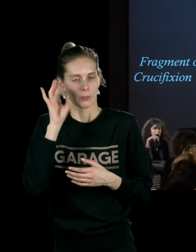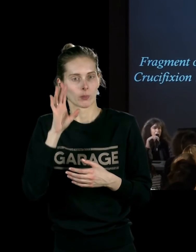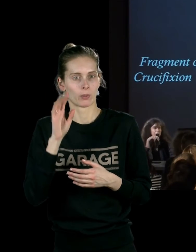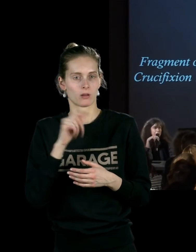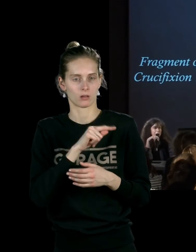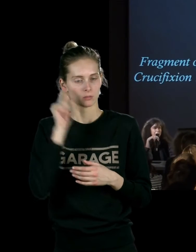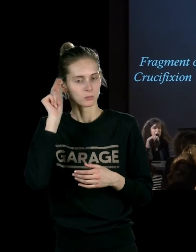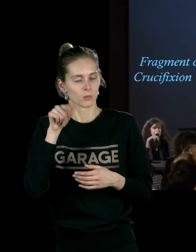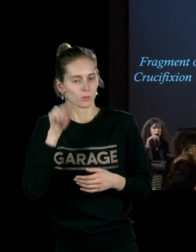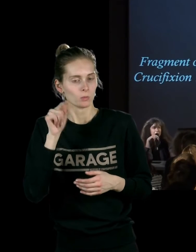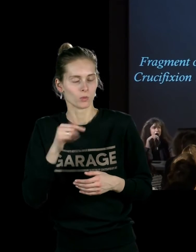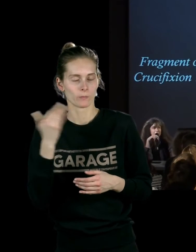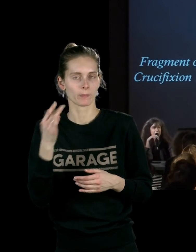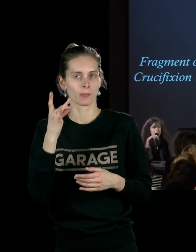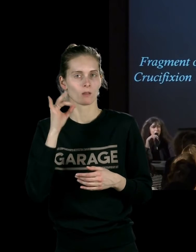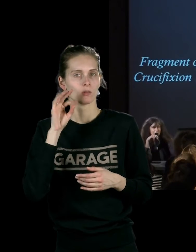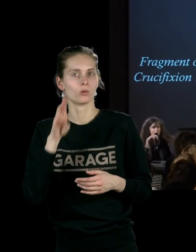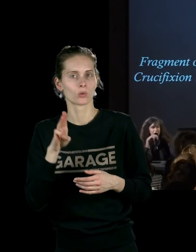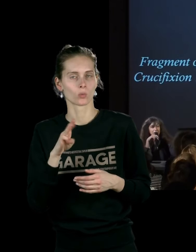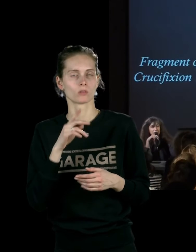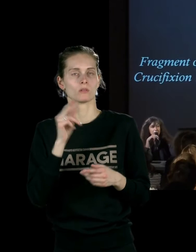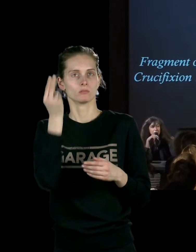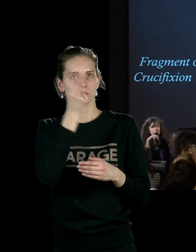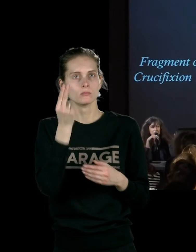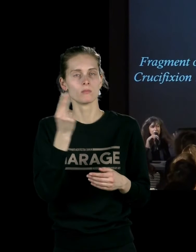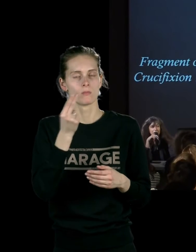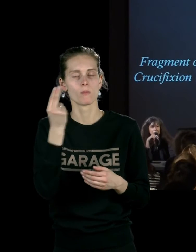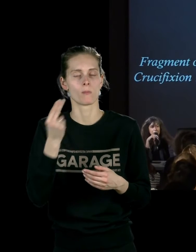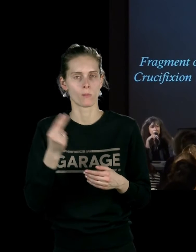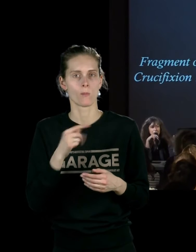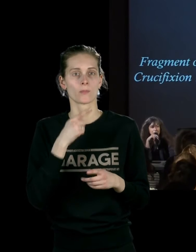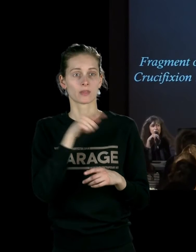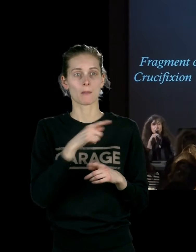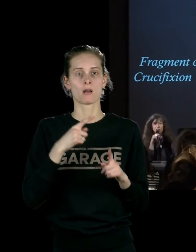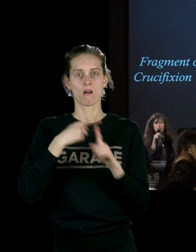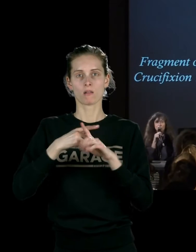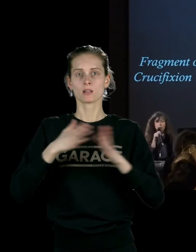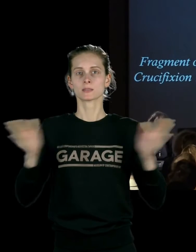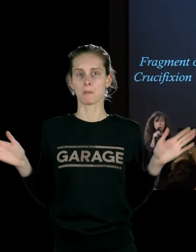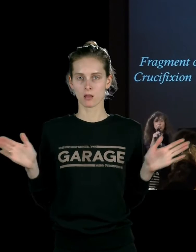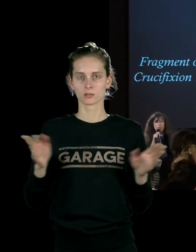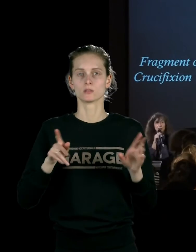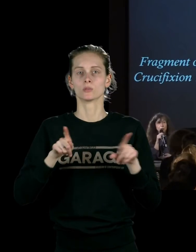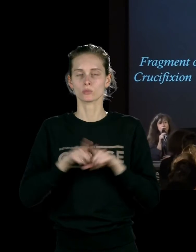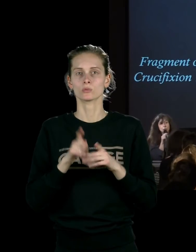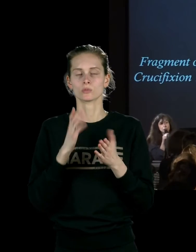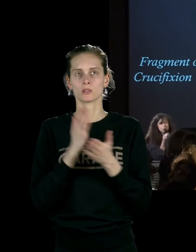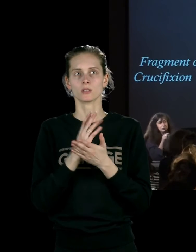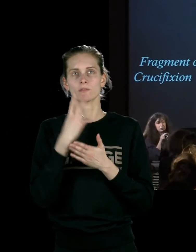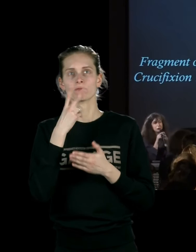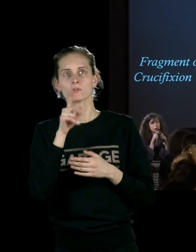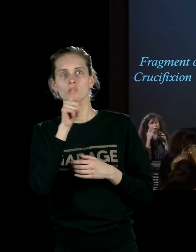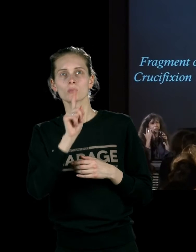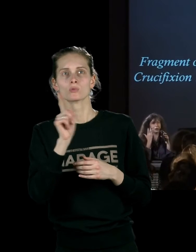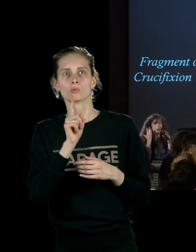жизни, к которому он будет все время обращаться. Вот в этом распятии тоже есть только вот единственное, что можно различить в этом распятом